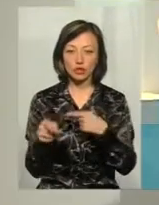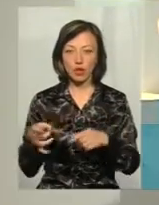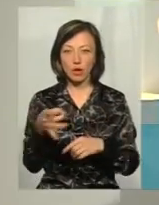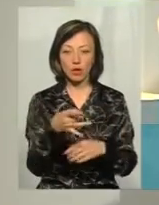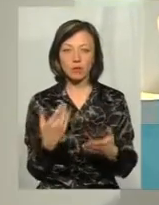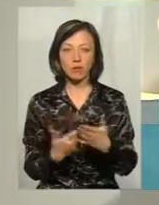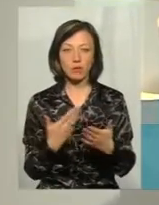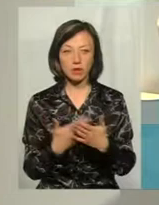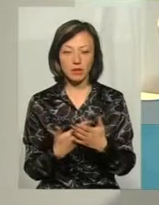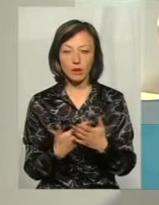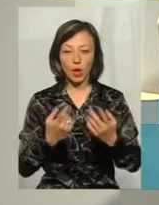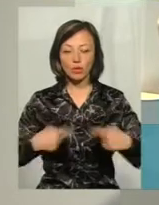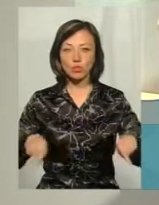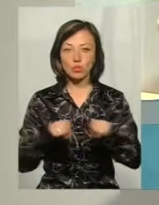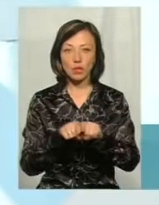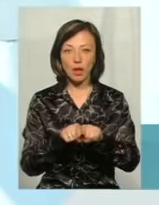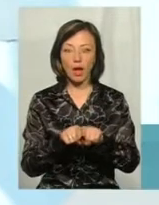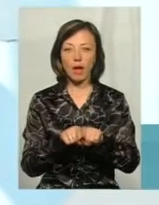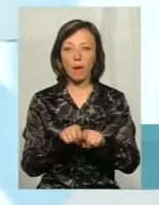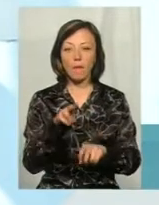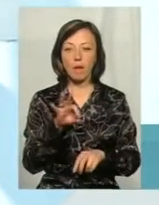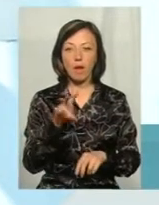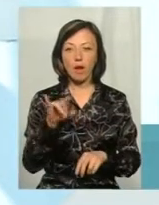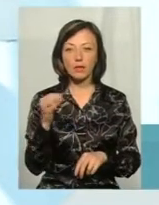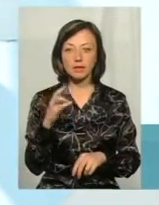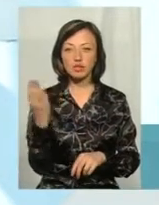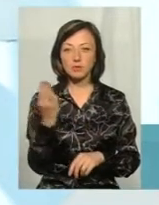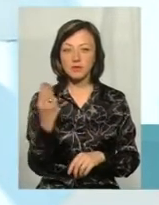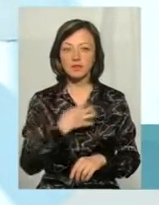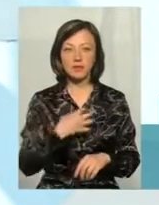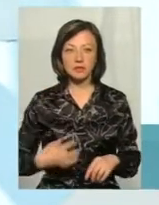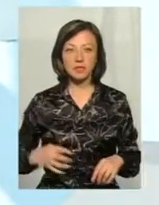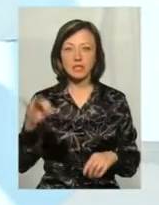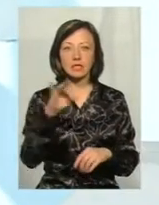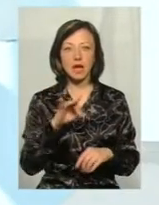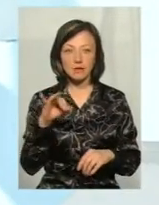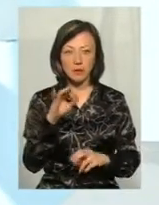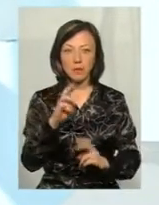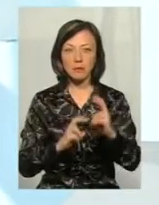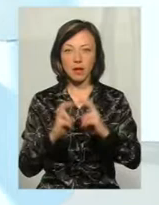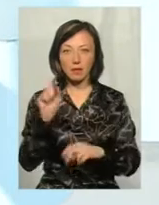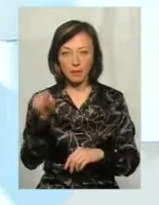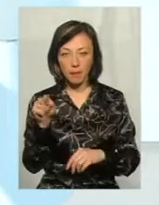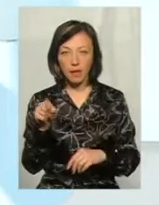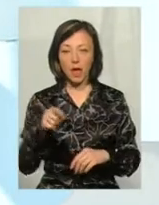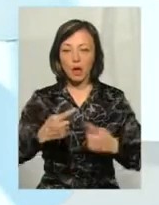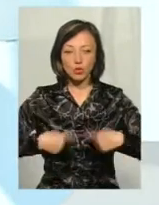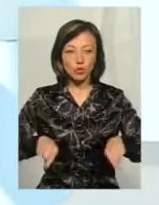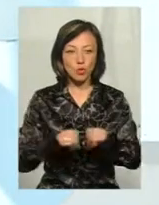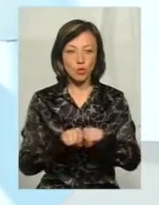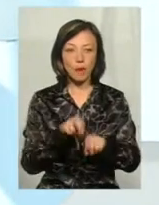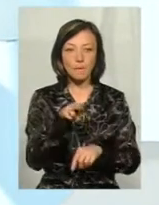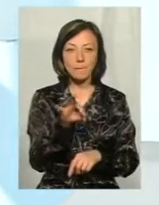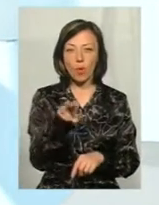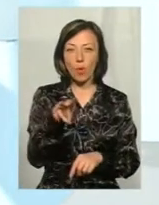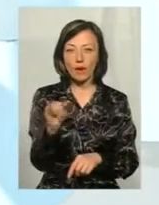От, скажімо, зона Малого Полісся, це у нас в основному Шепетівські, Славутські, Ізяславські підприємства. Там зона Малого Полісся і